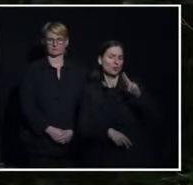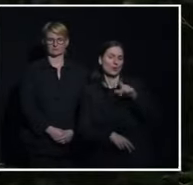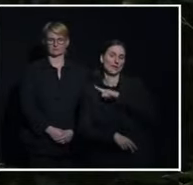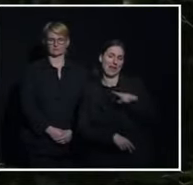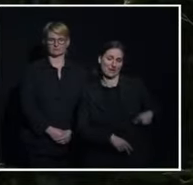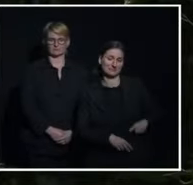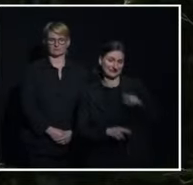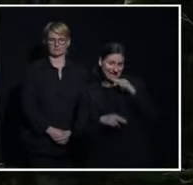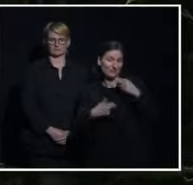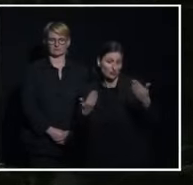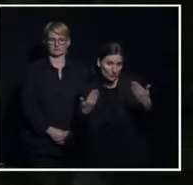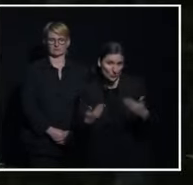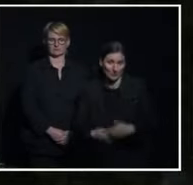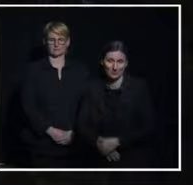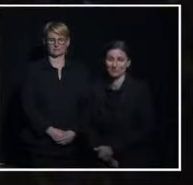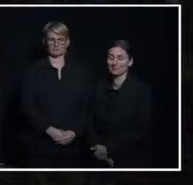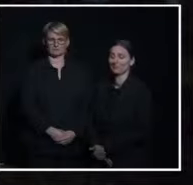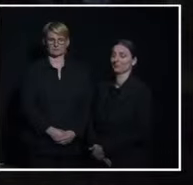Universität Leipzig.